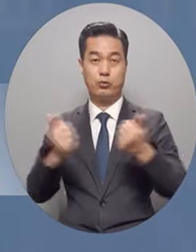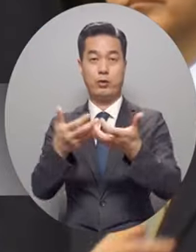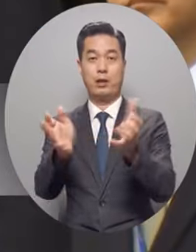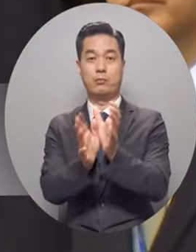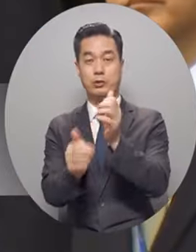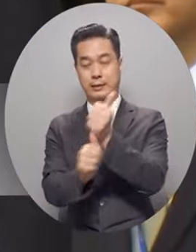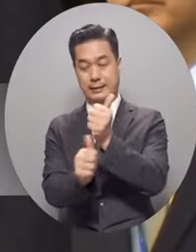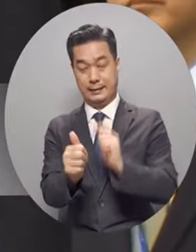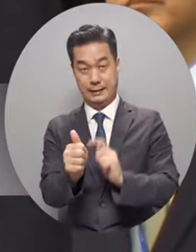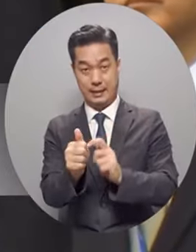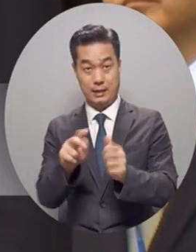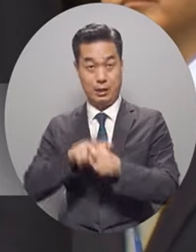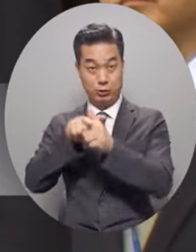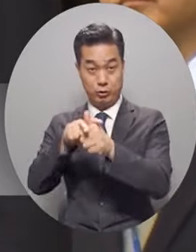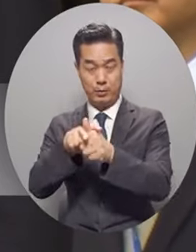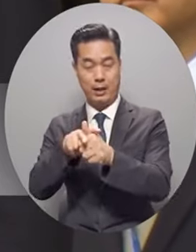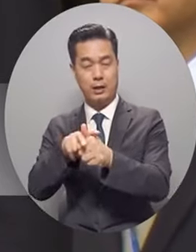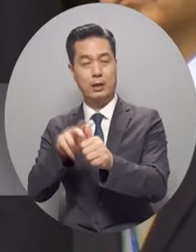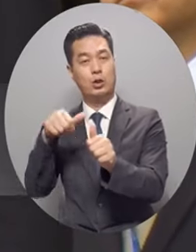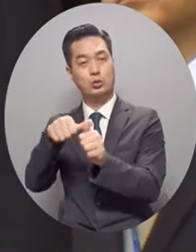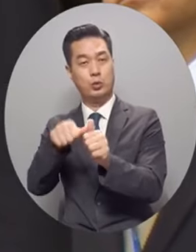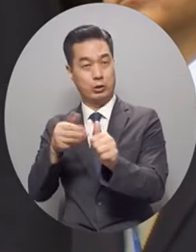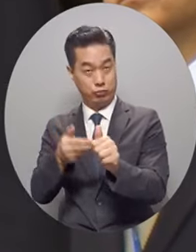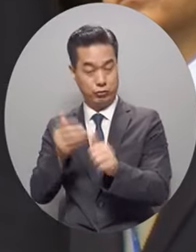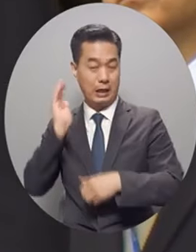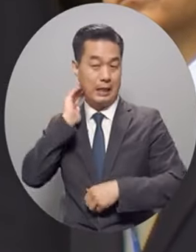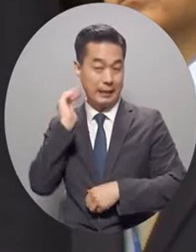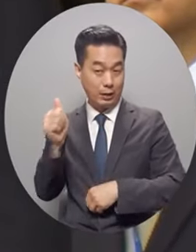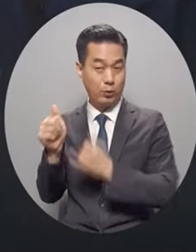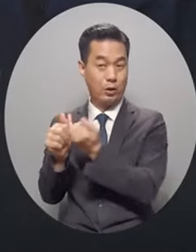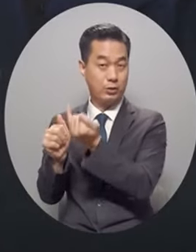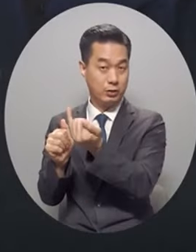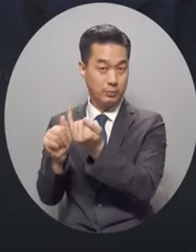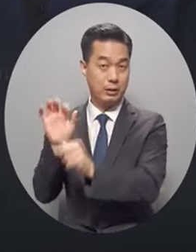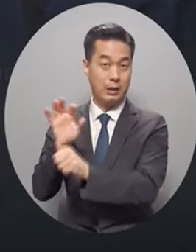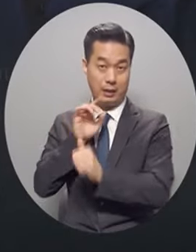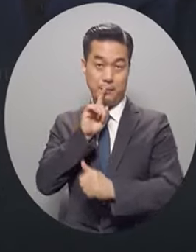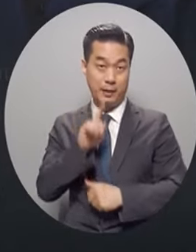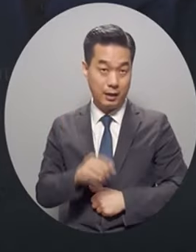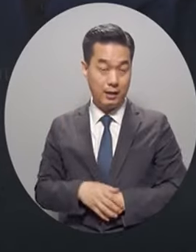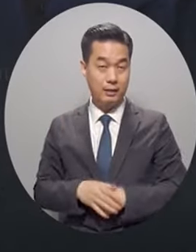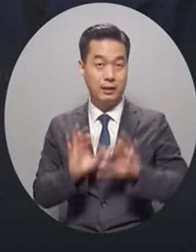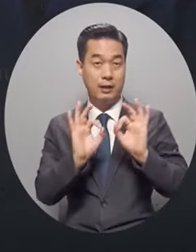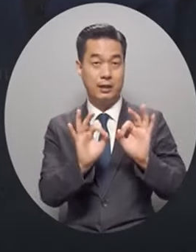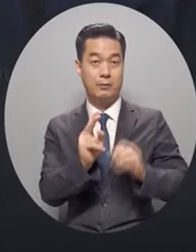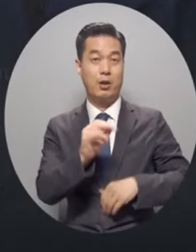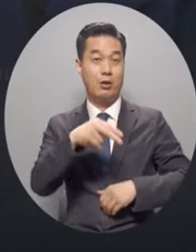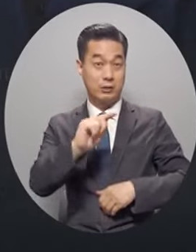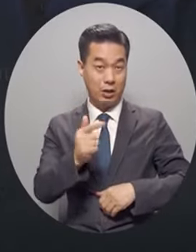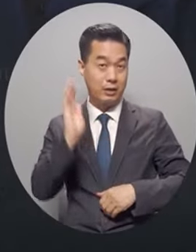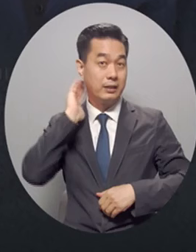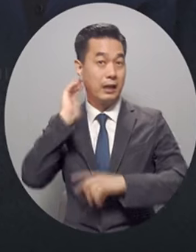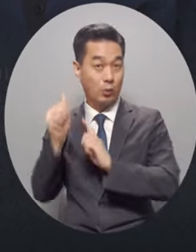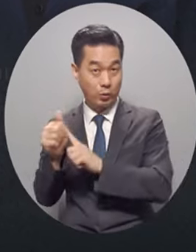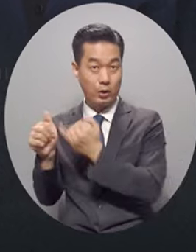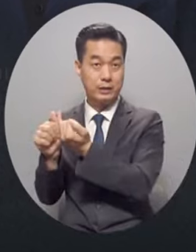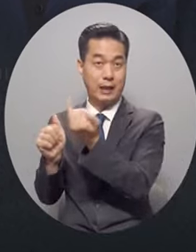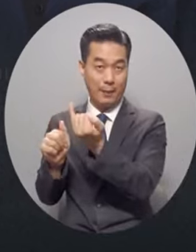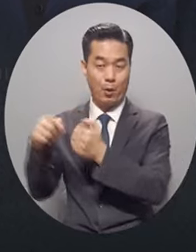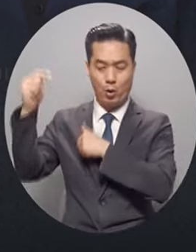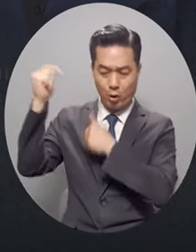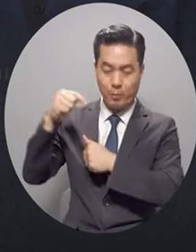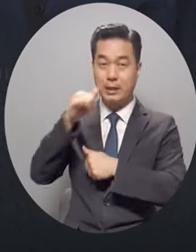건데 도중 대통령과 사모를 언급했습니다. 김영선은 대통령하고 사모의 오다가 있어야